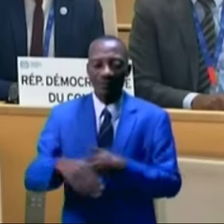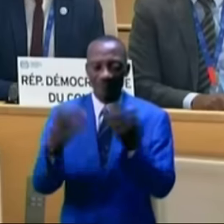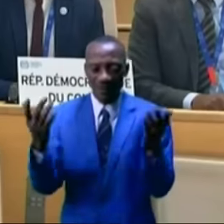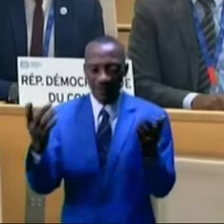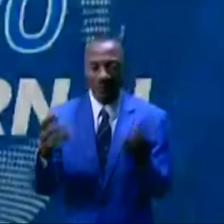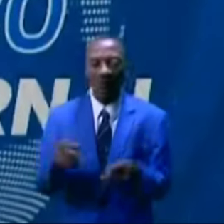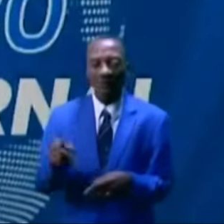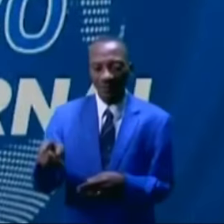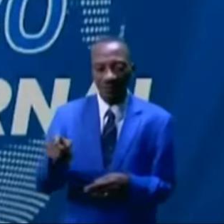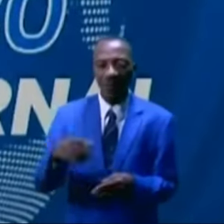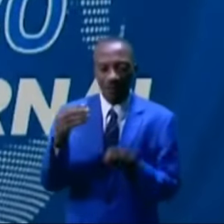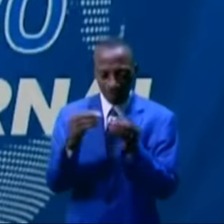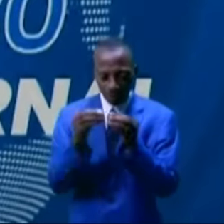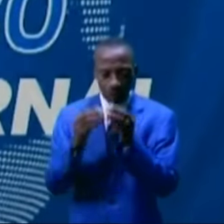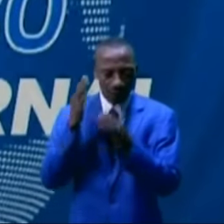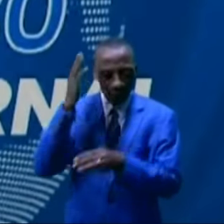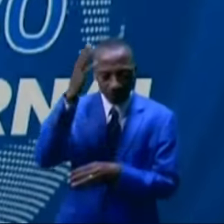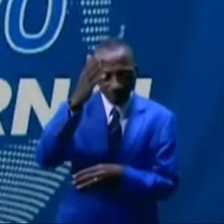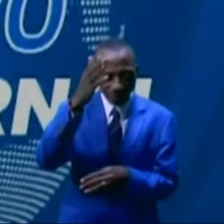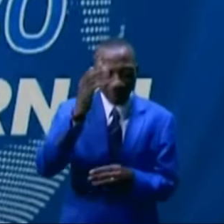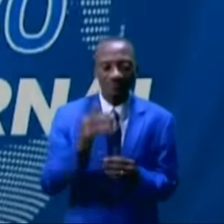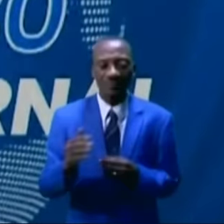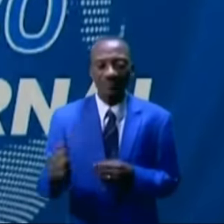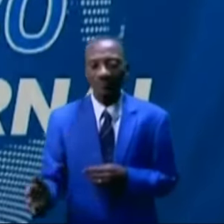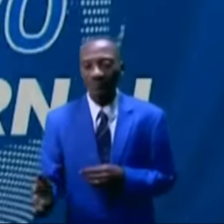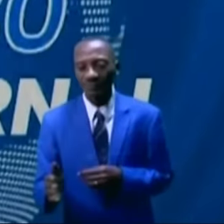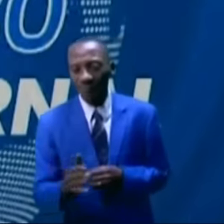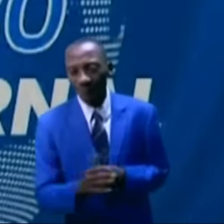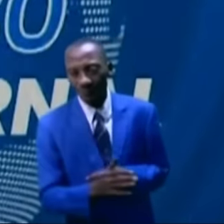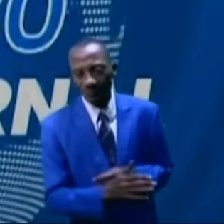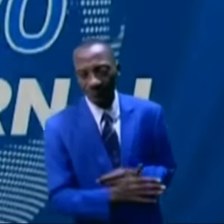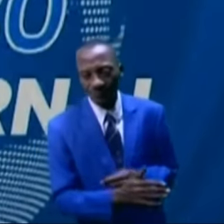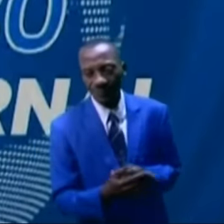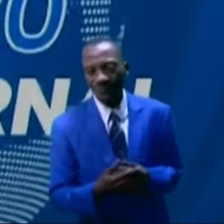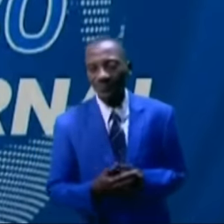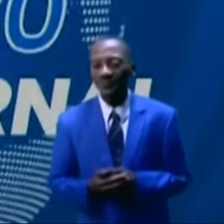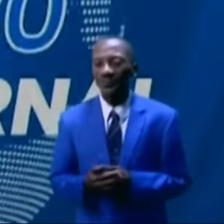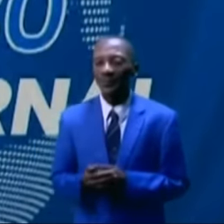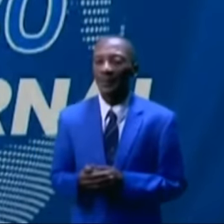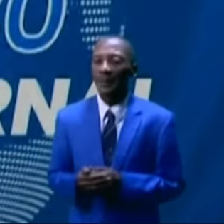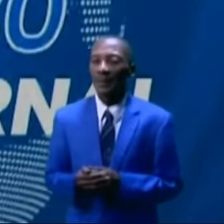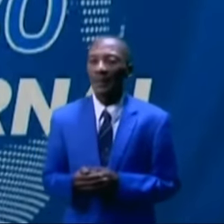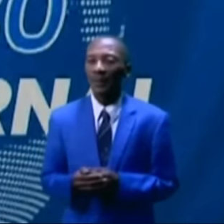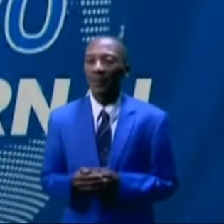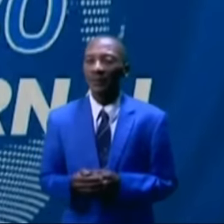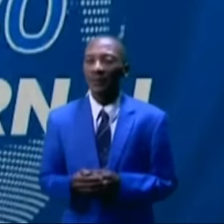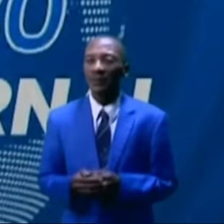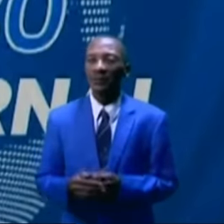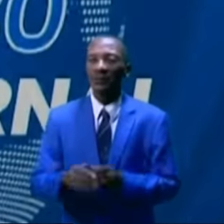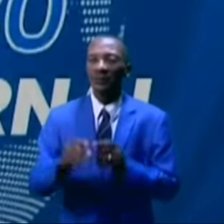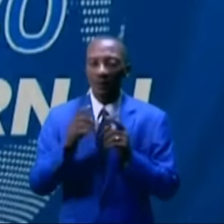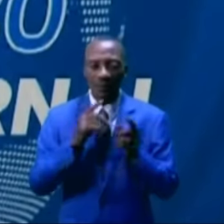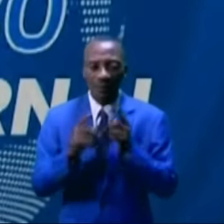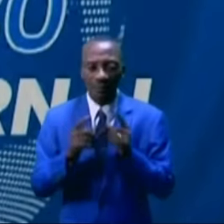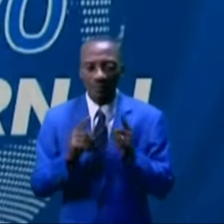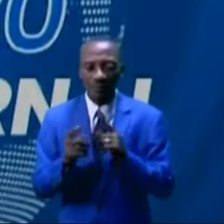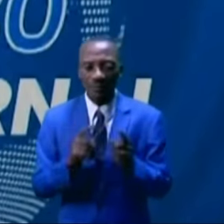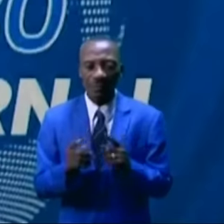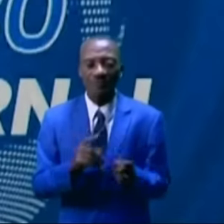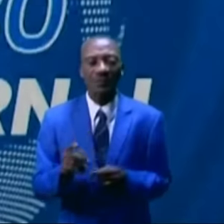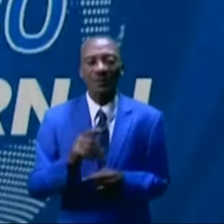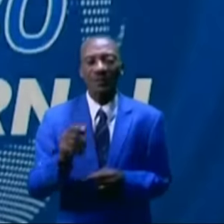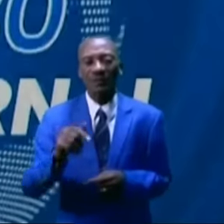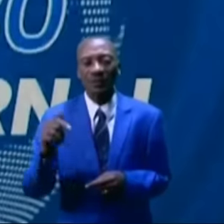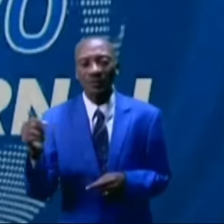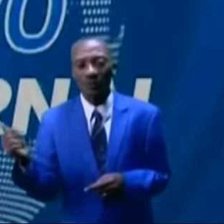l'emploi. Par le retour au pays, l'épouse du chef de l'État, Denis Nyakeru Tshisekedi, dans sa lutte contre la